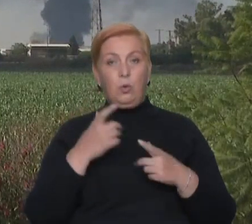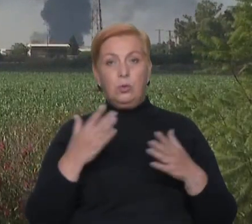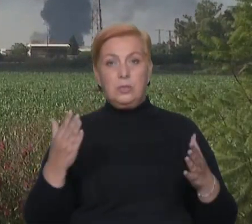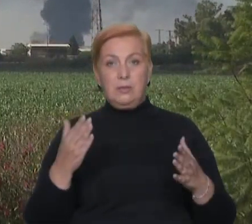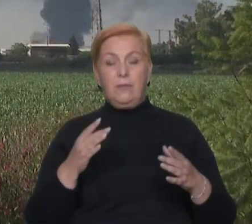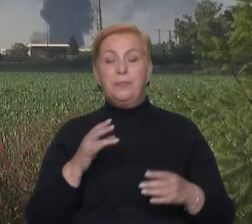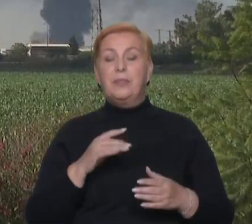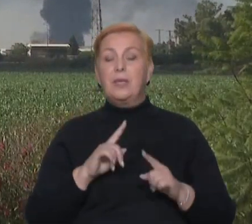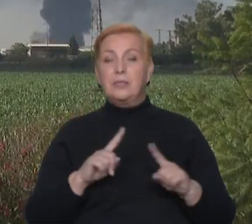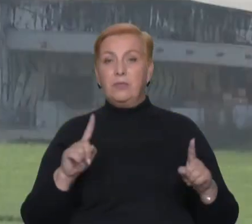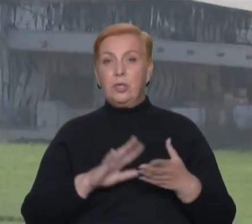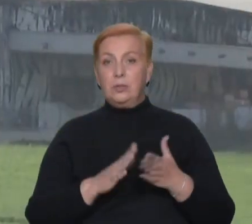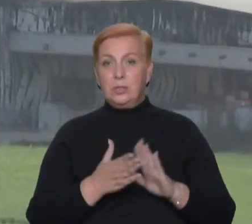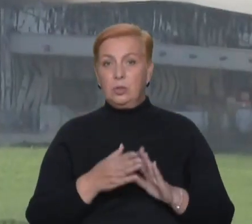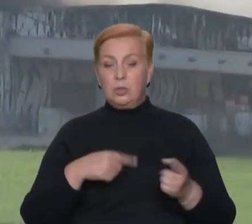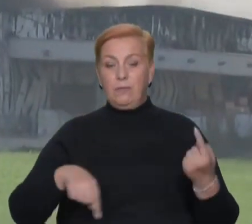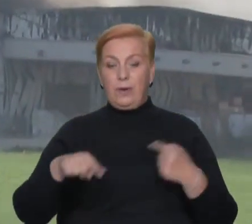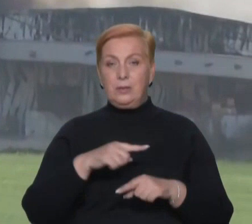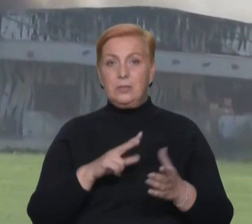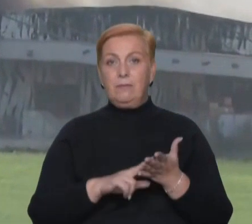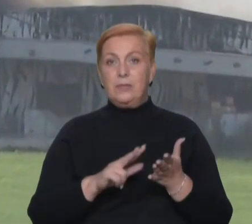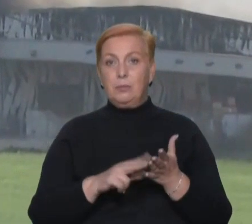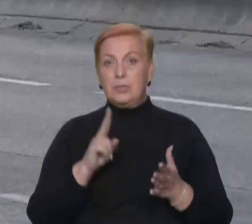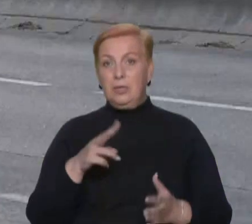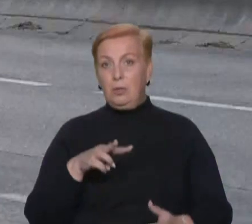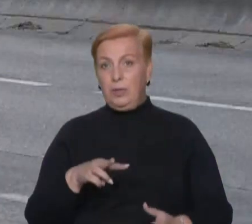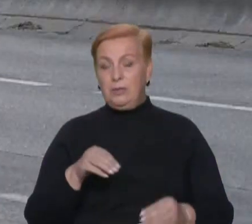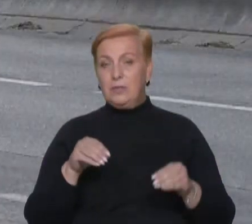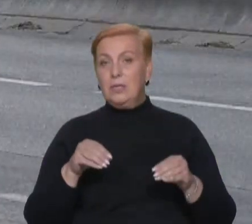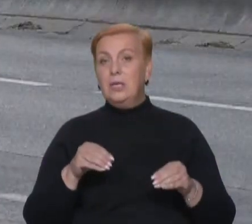радіусі 80 кілометрів від сектора Гази та схвалив